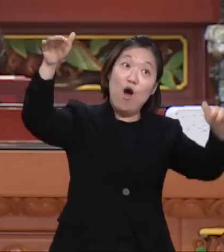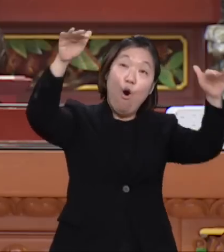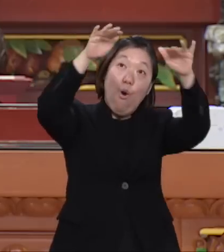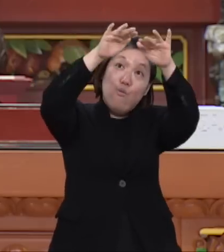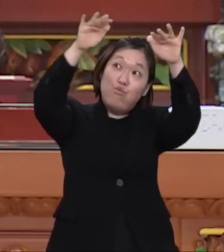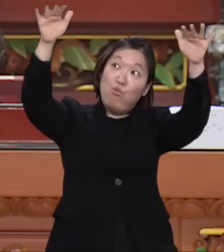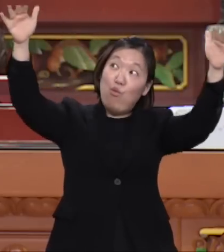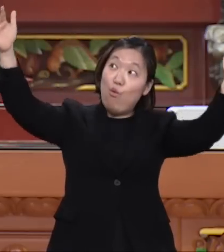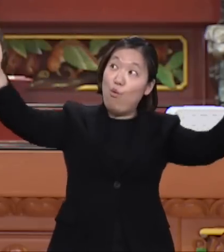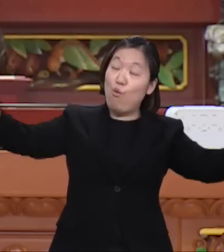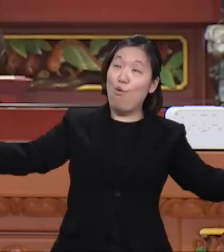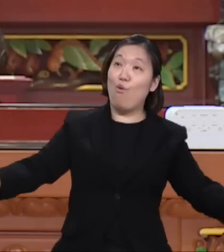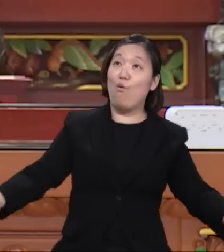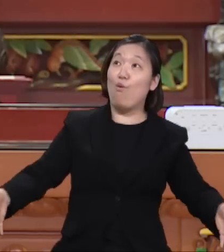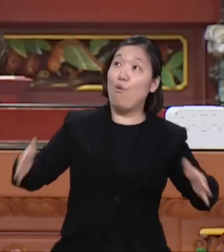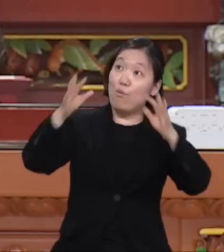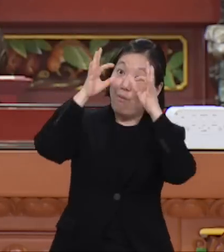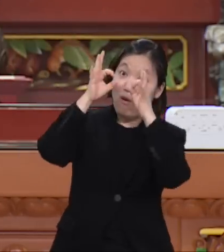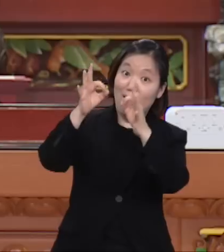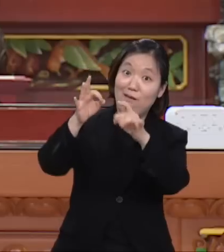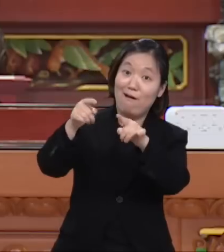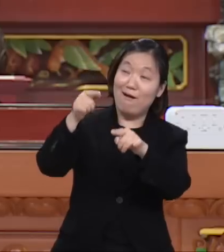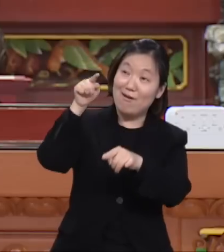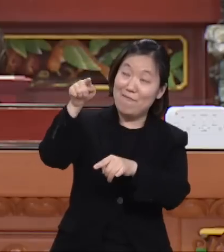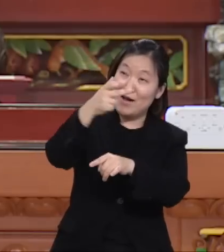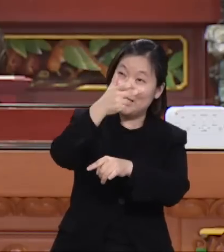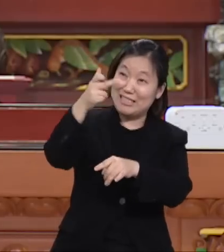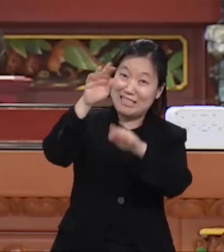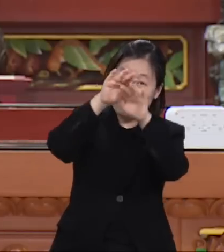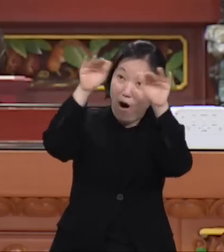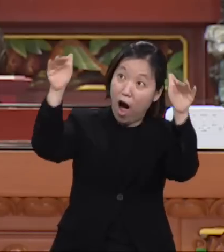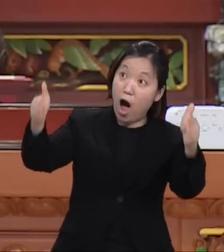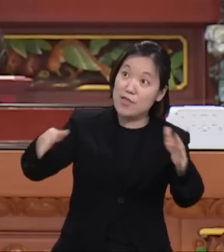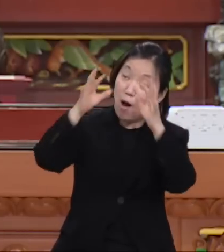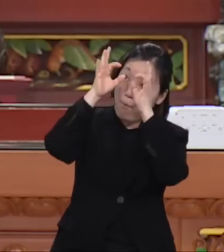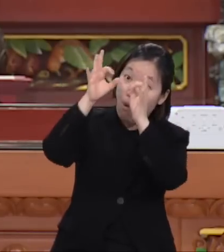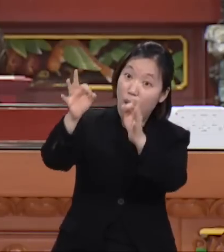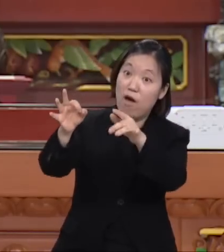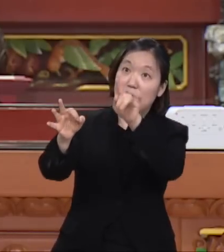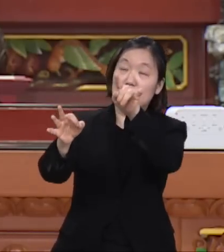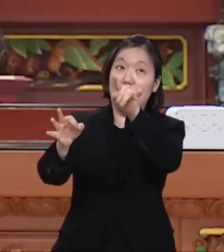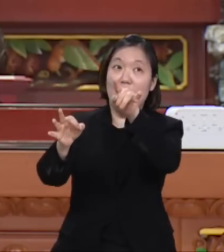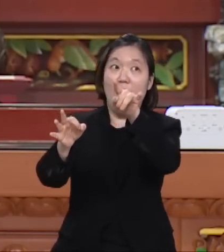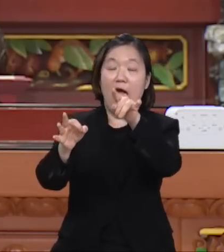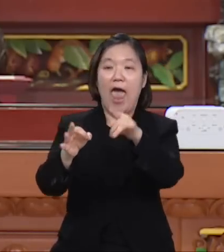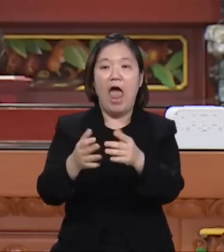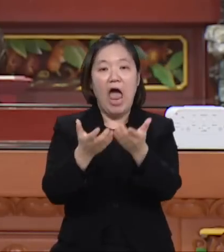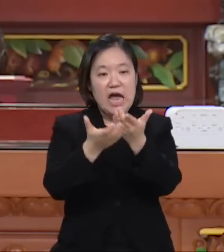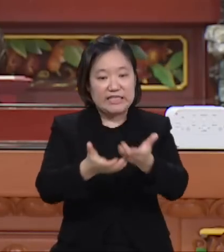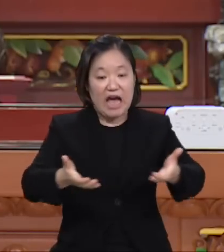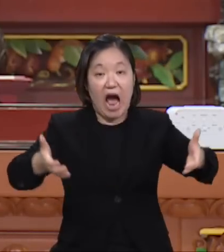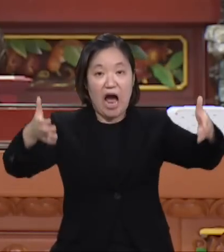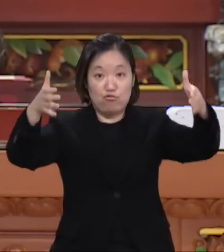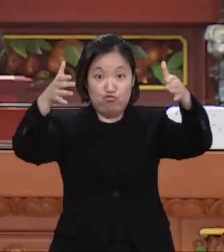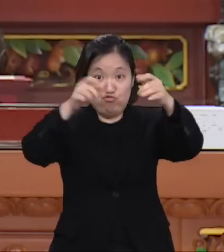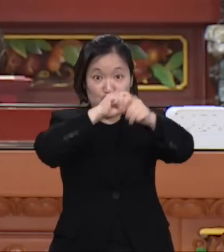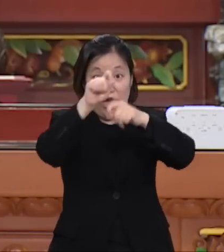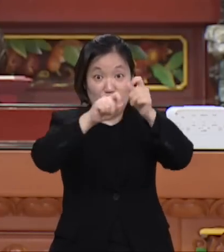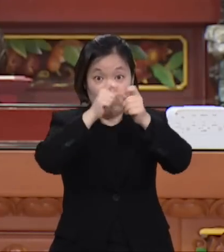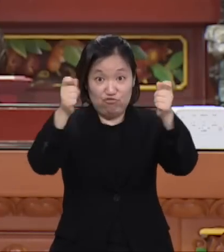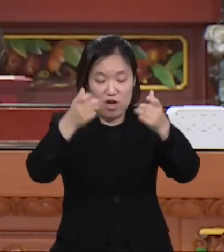어마어마하게 큰 회관이 있었나 봐요 거기에 주렁주렁 자두들이 매달려 있더래요